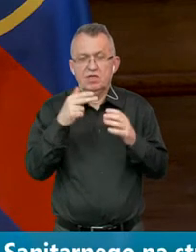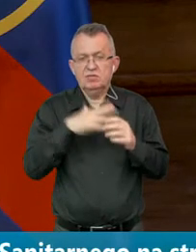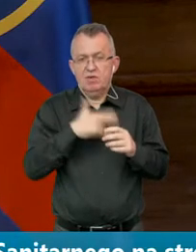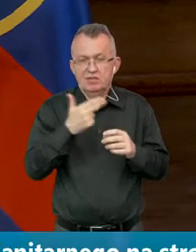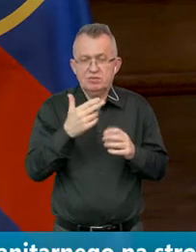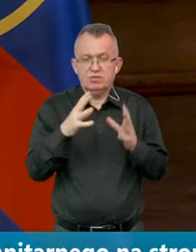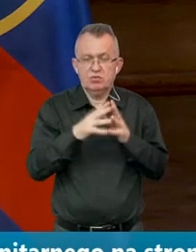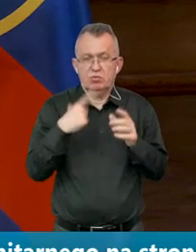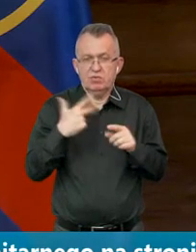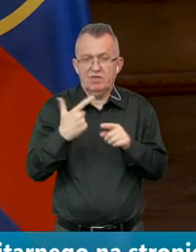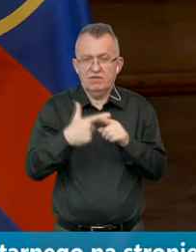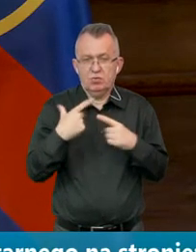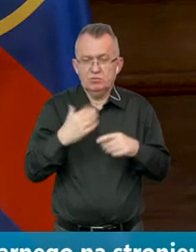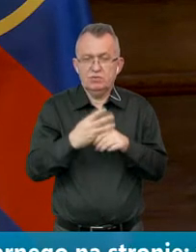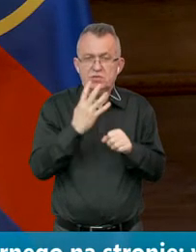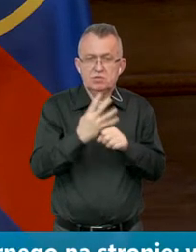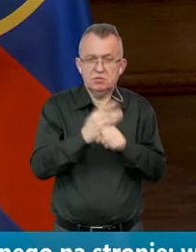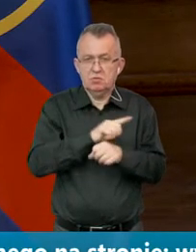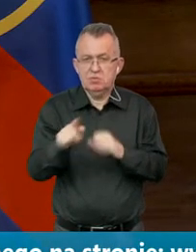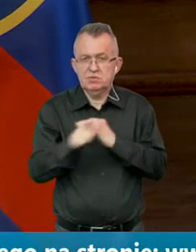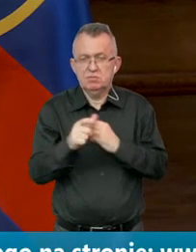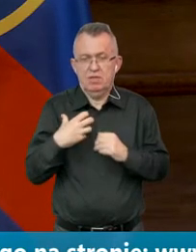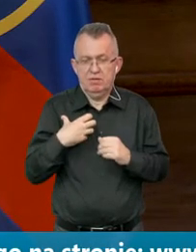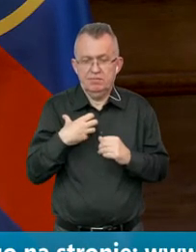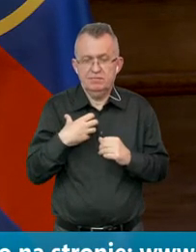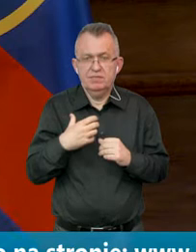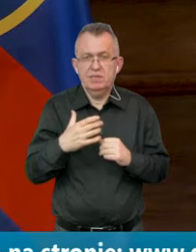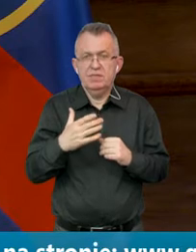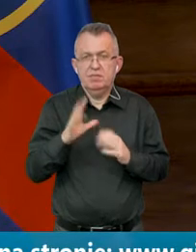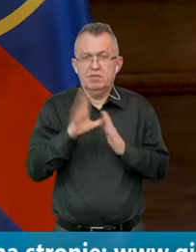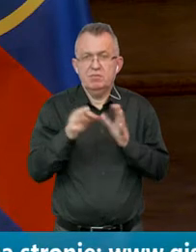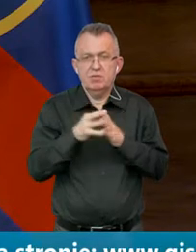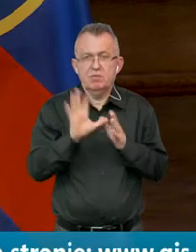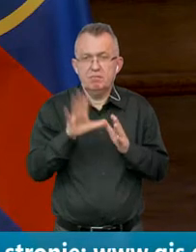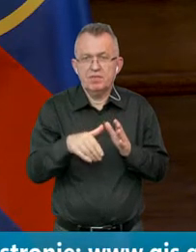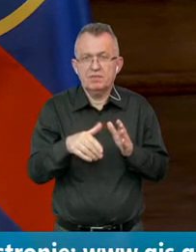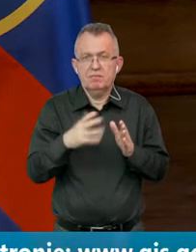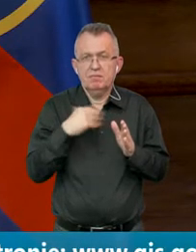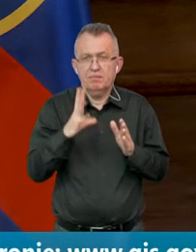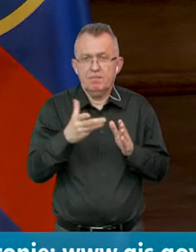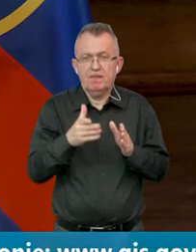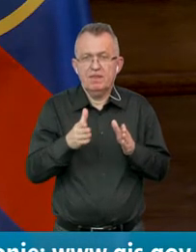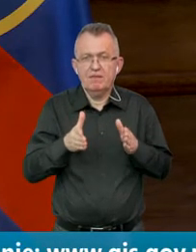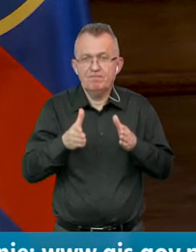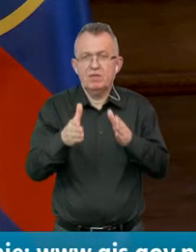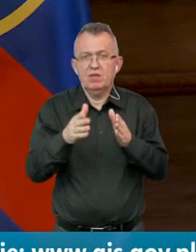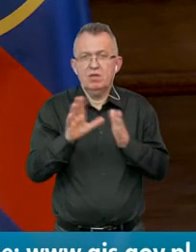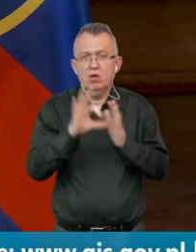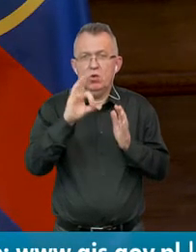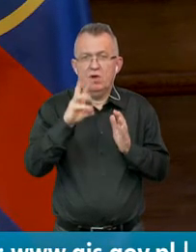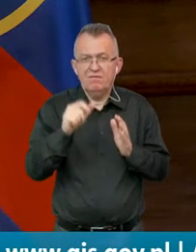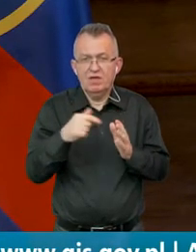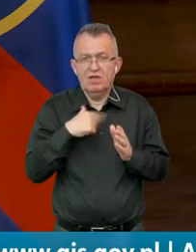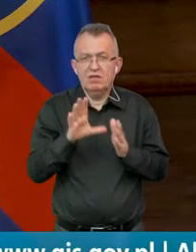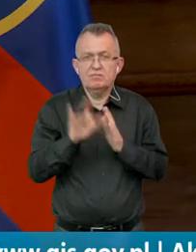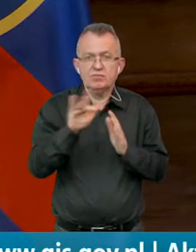jest nas już 20 osób w wieku 40-70 lat. Małe miasteczka mają piękne bulodromy, na przykład Oława, my się tułamy.